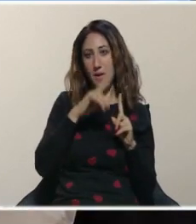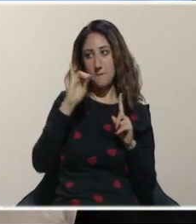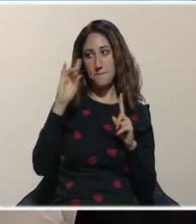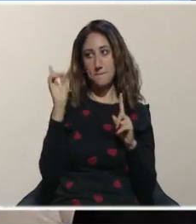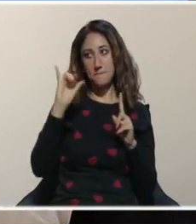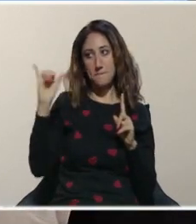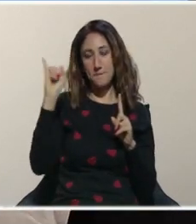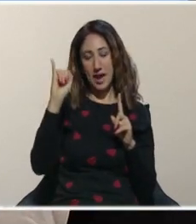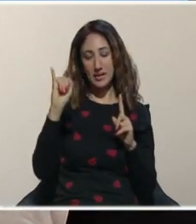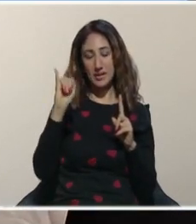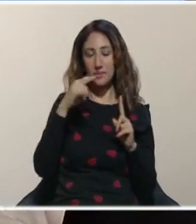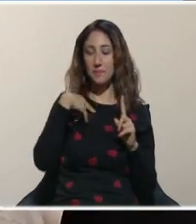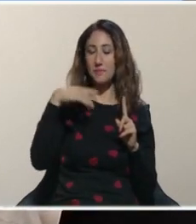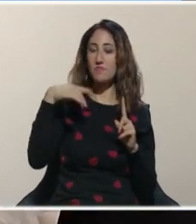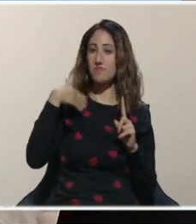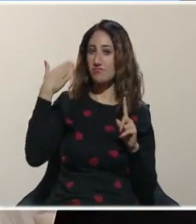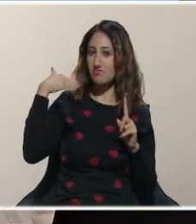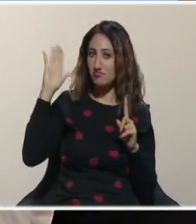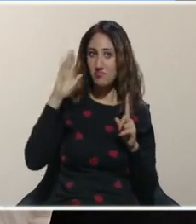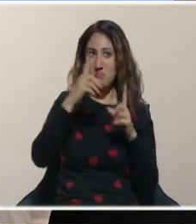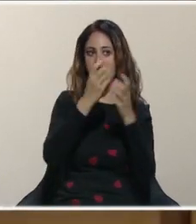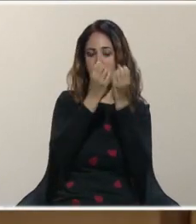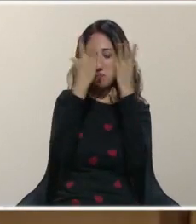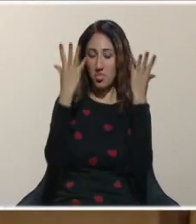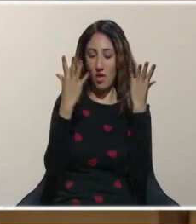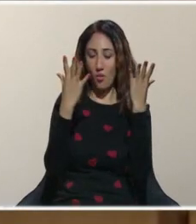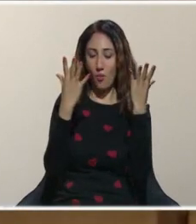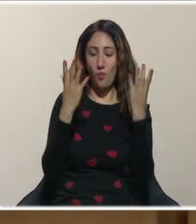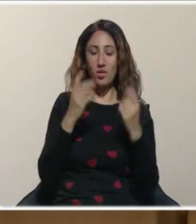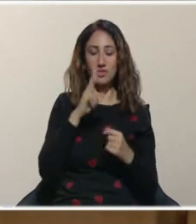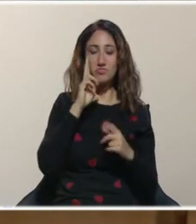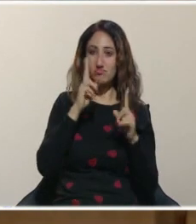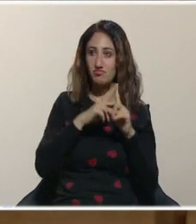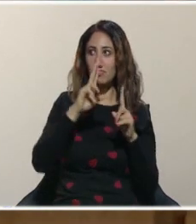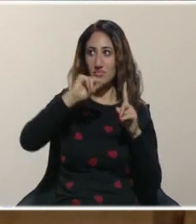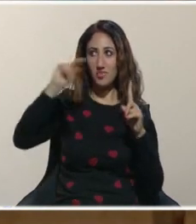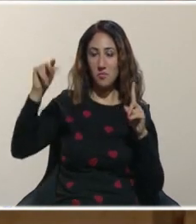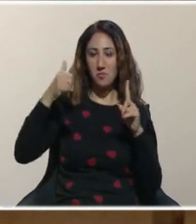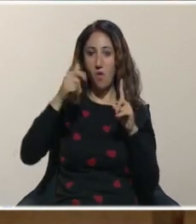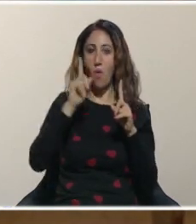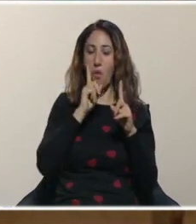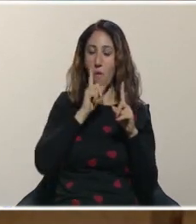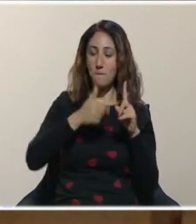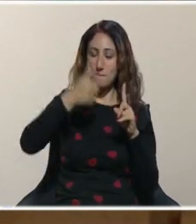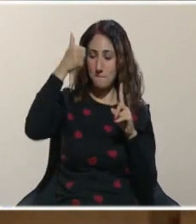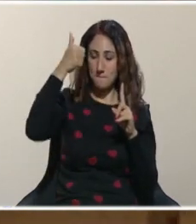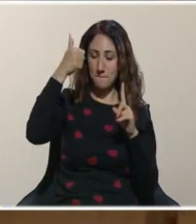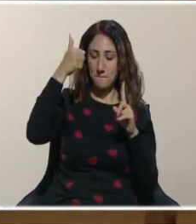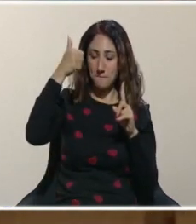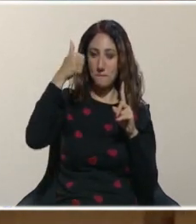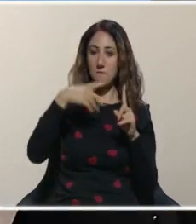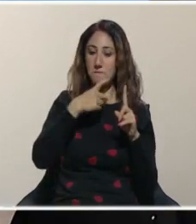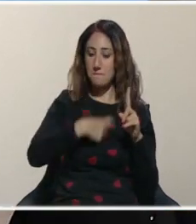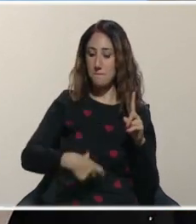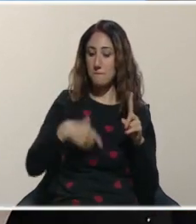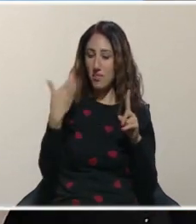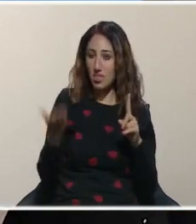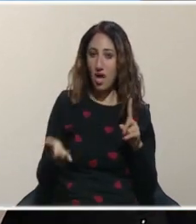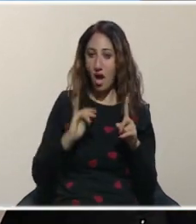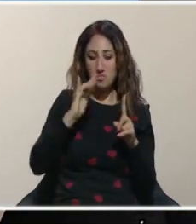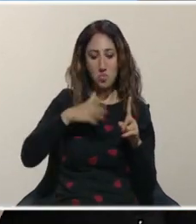اللي شرفتنا النهارده ونورتنا النهارده، اللي هي نموذج فعلا للام اللي بتضحي